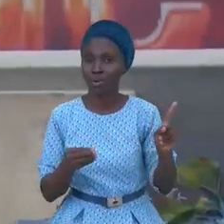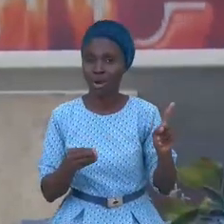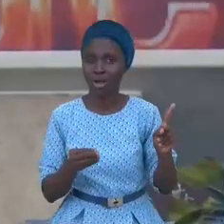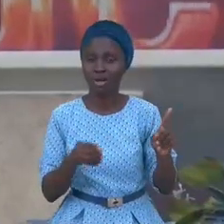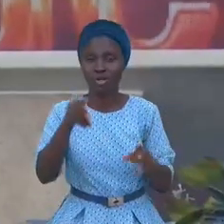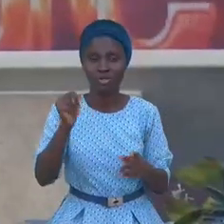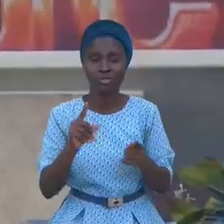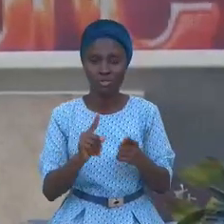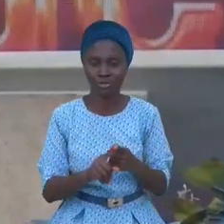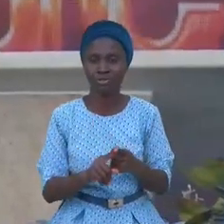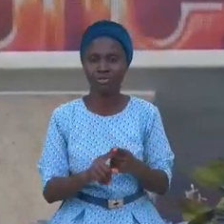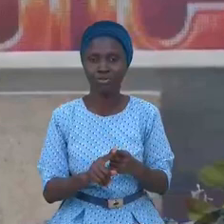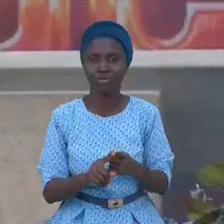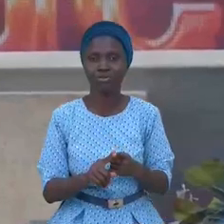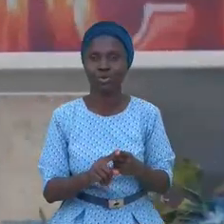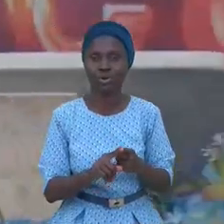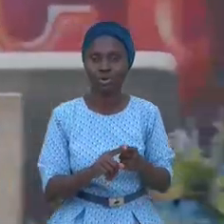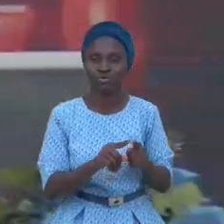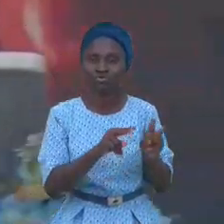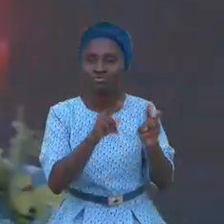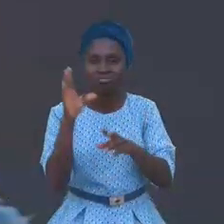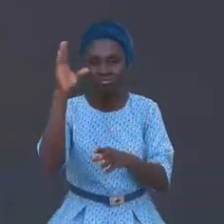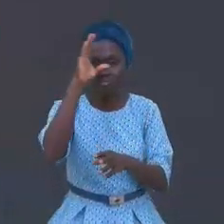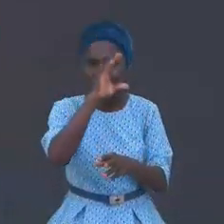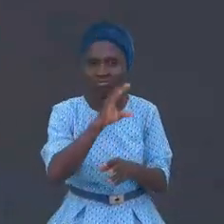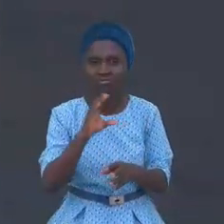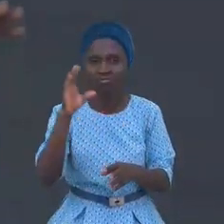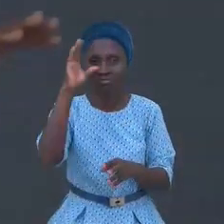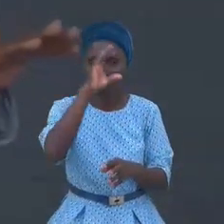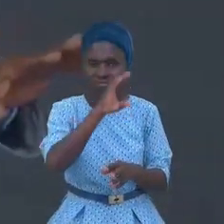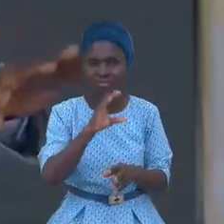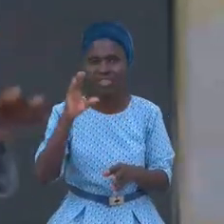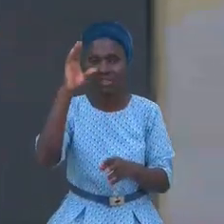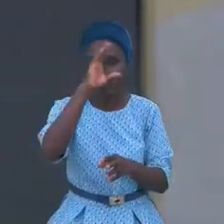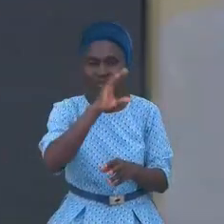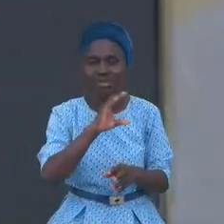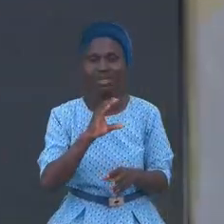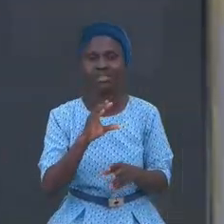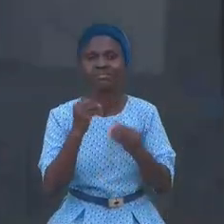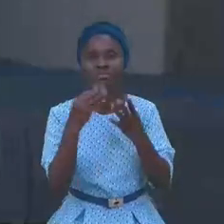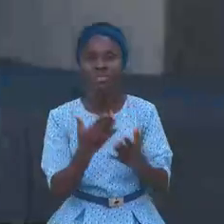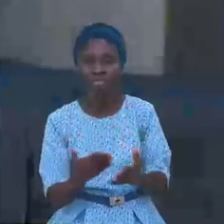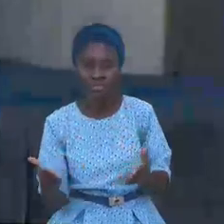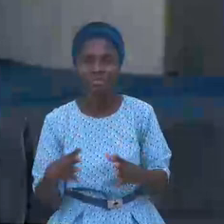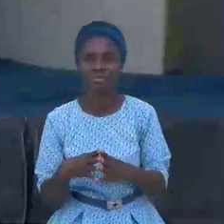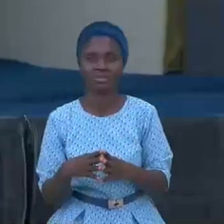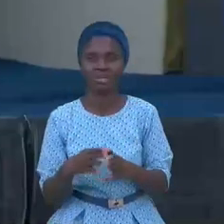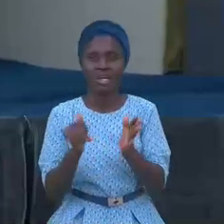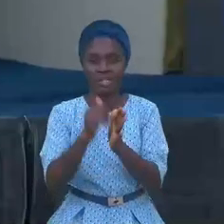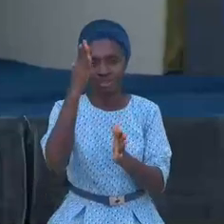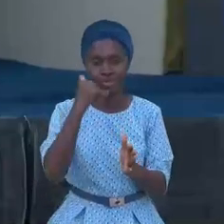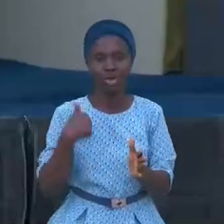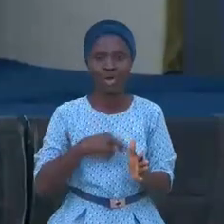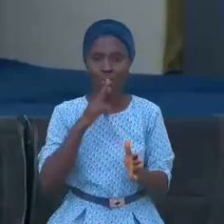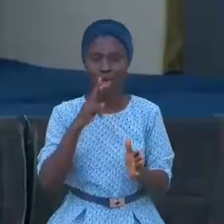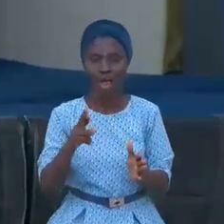explore. Explore. C'est pourquoi nous explorons telle matière, telle matière. C'est